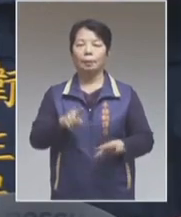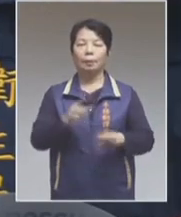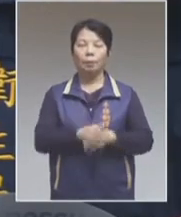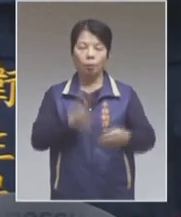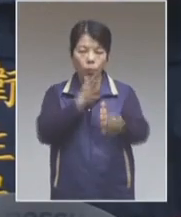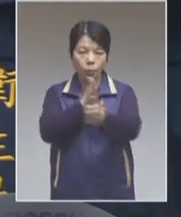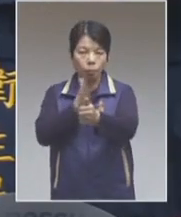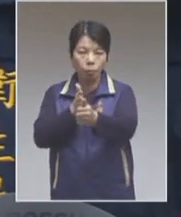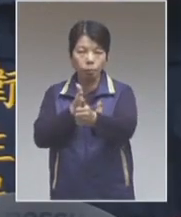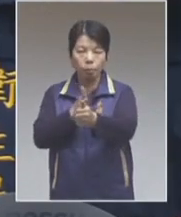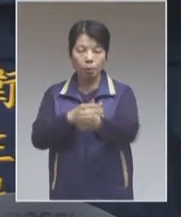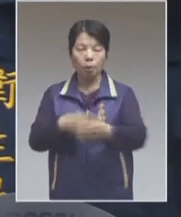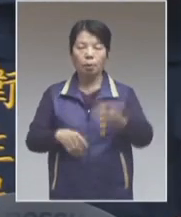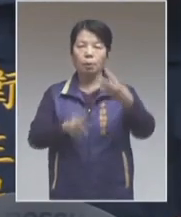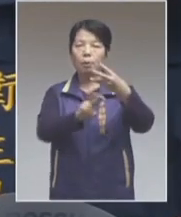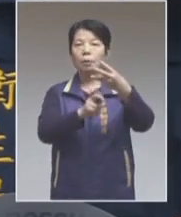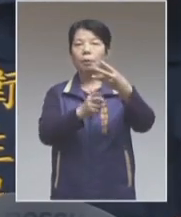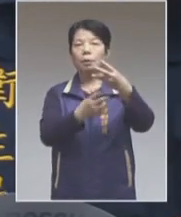调，他在